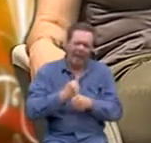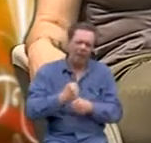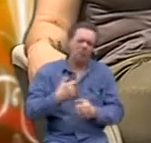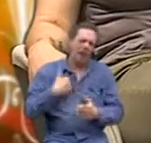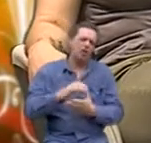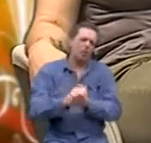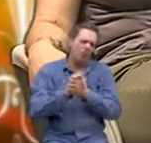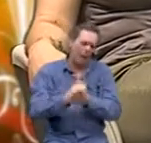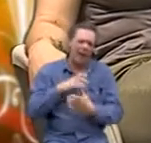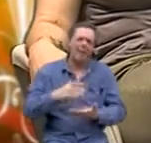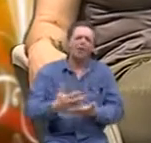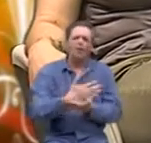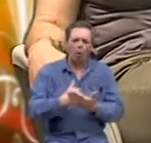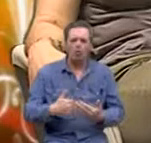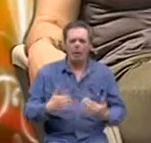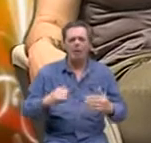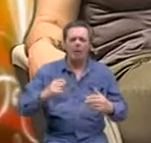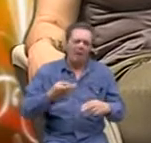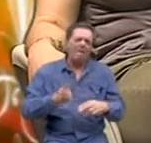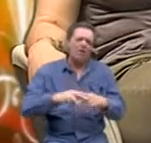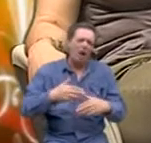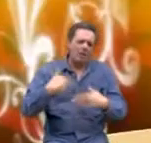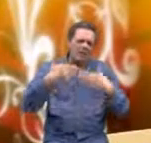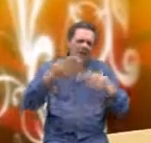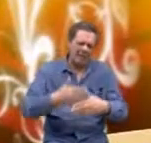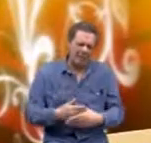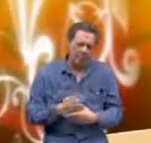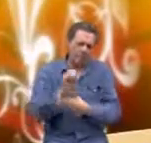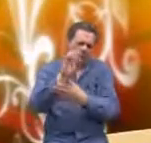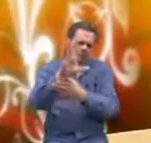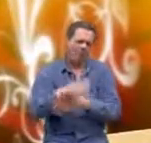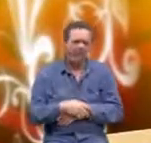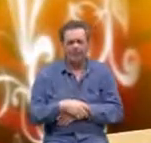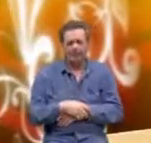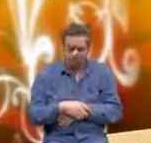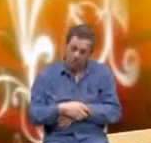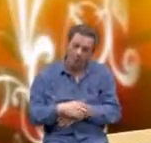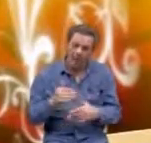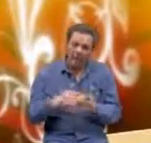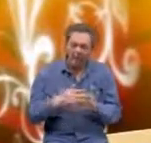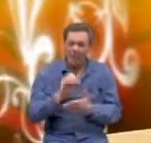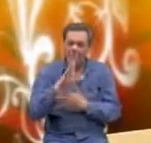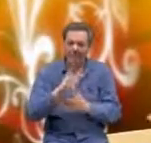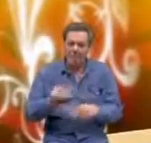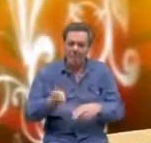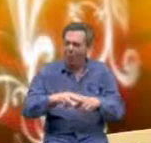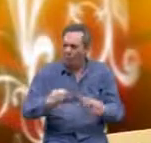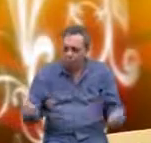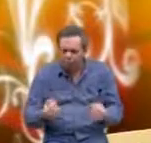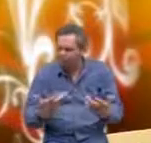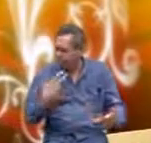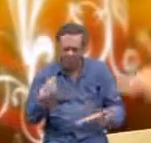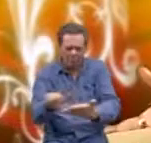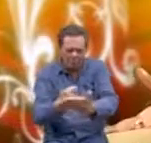kolegica i naših korisnika izaći van više. I trebalo bi zaista medije mobilizirati malo da više o tom pišu,